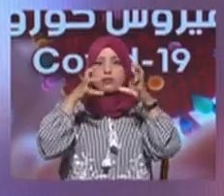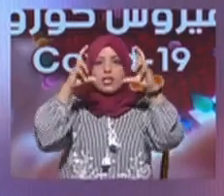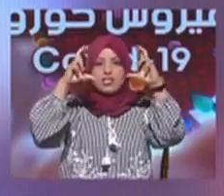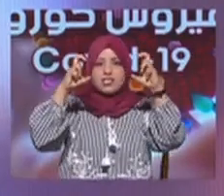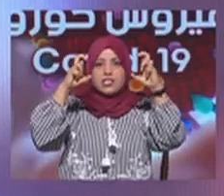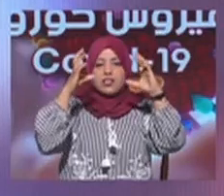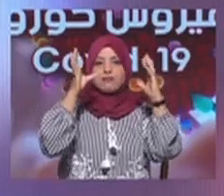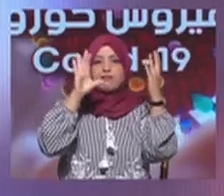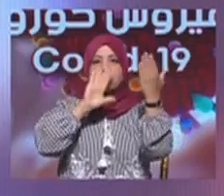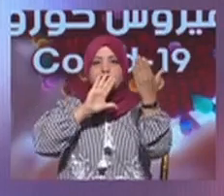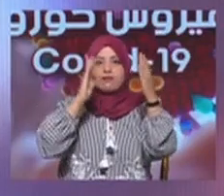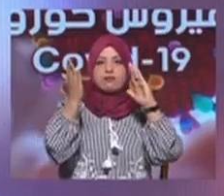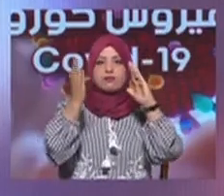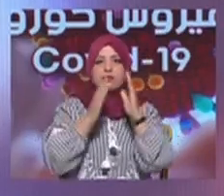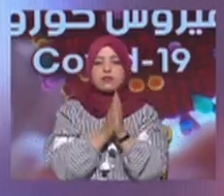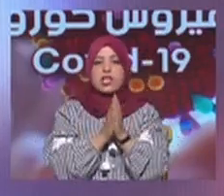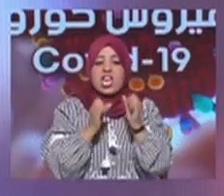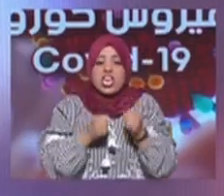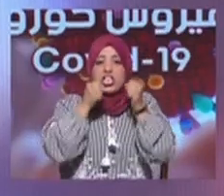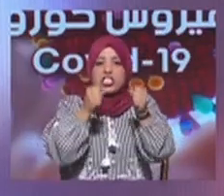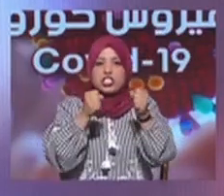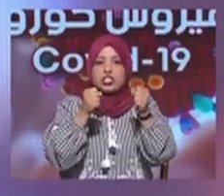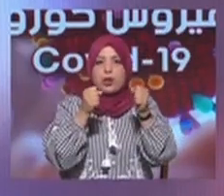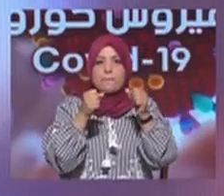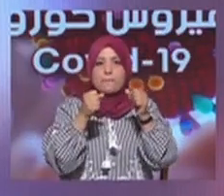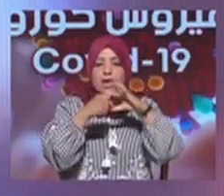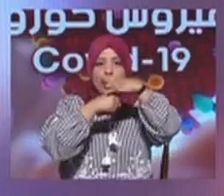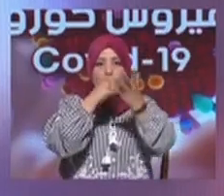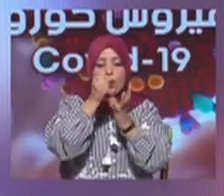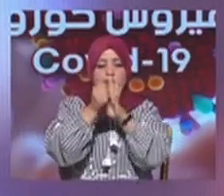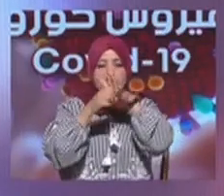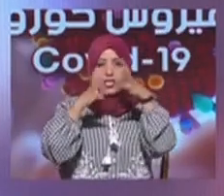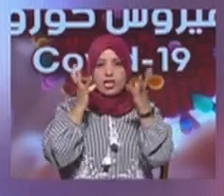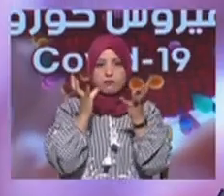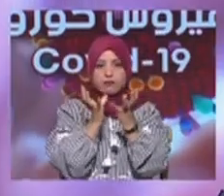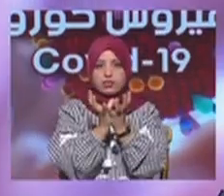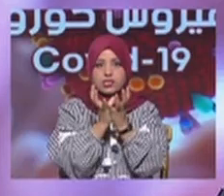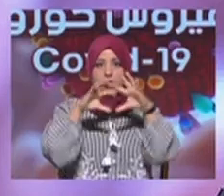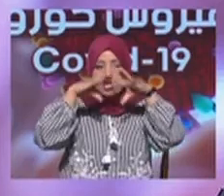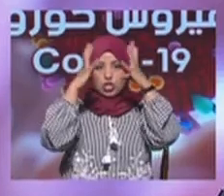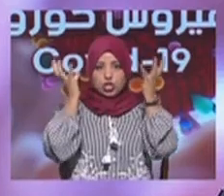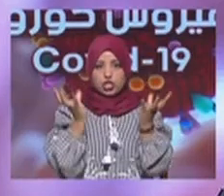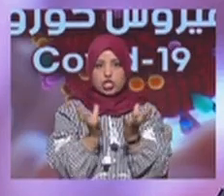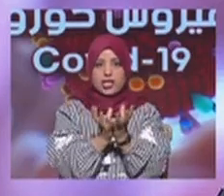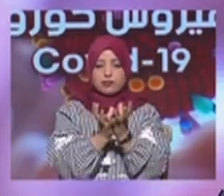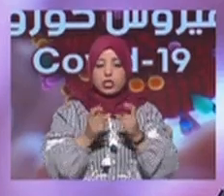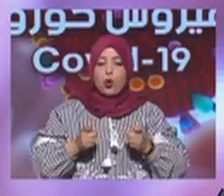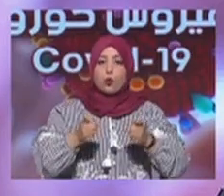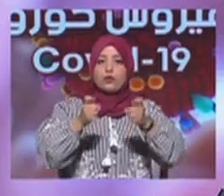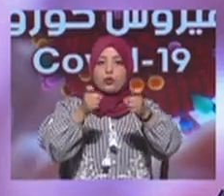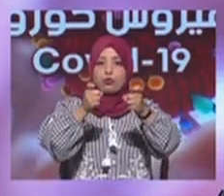كان امكن نبيل نشوفوا التحرك نتاع الفيروس او موفمون في الفيديو حتى ناخذ فكره